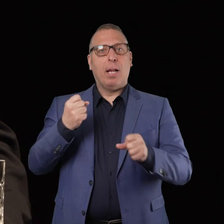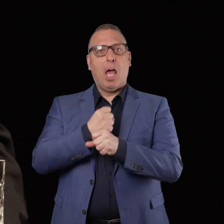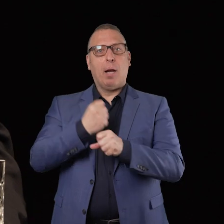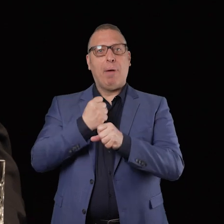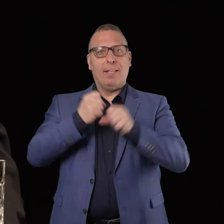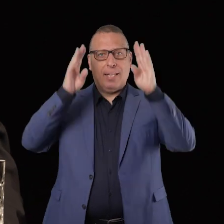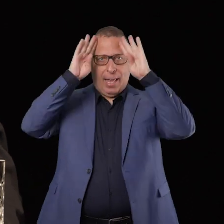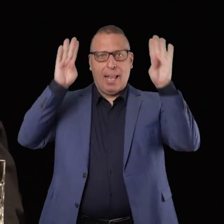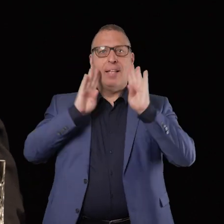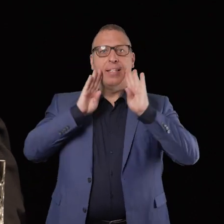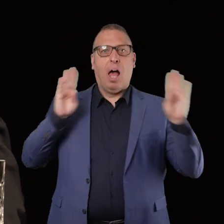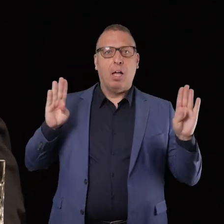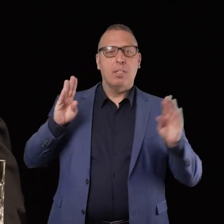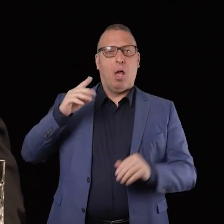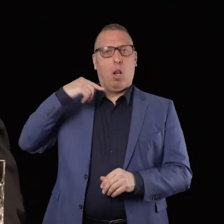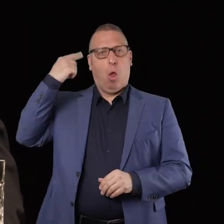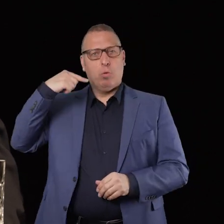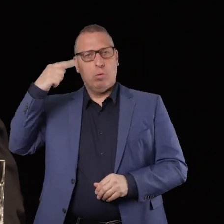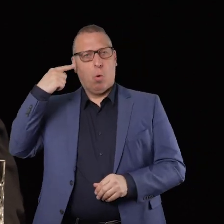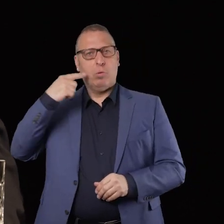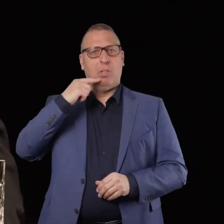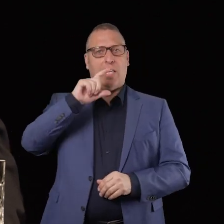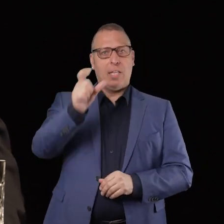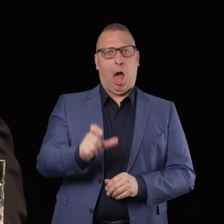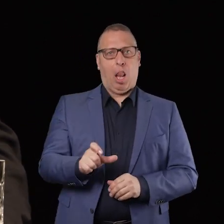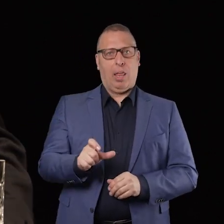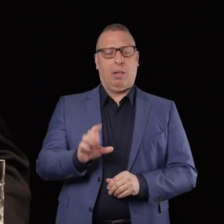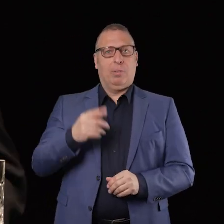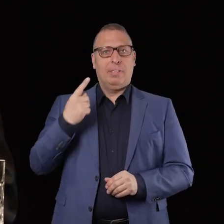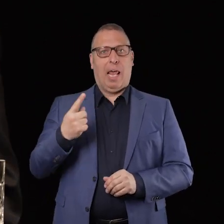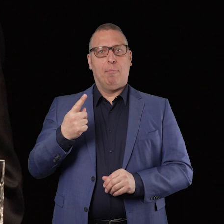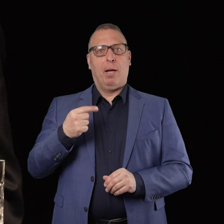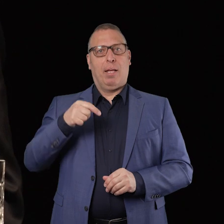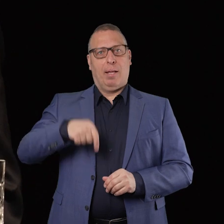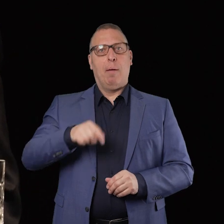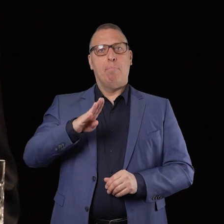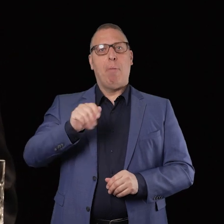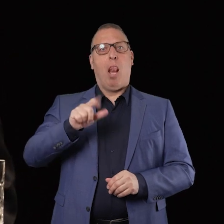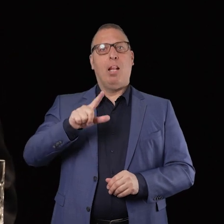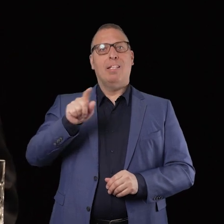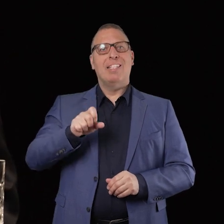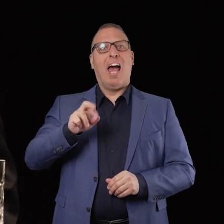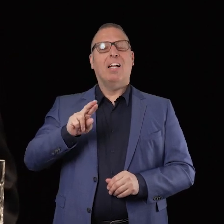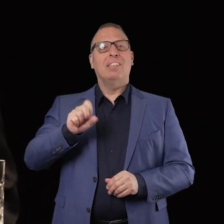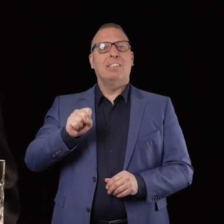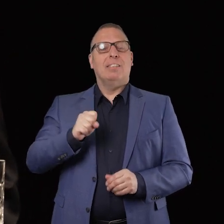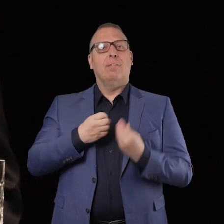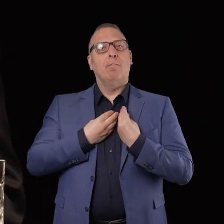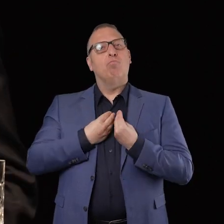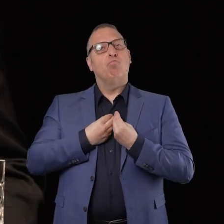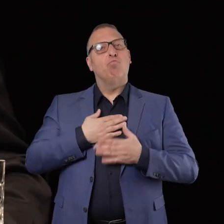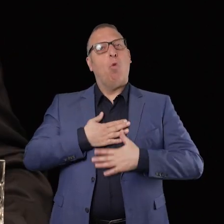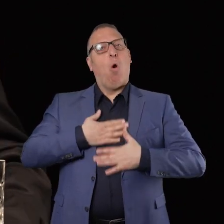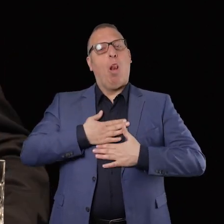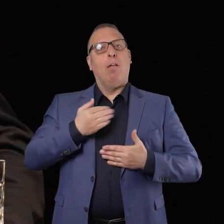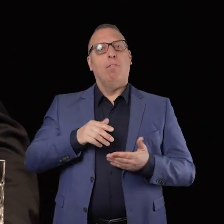arbeitete im Elsass, in London, in Italien, fühlte sich in Balzers zu Hause,